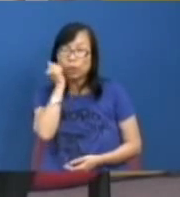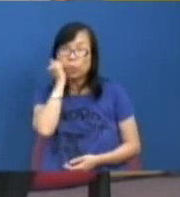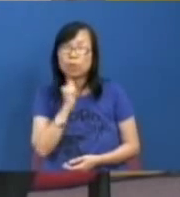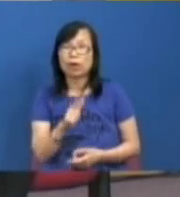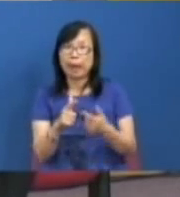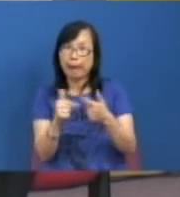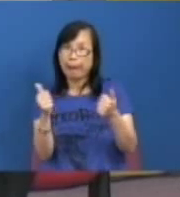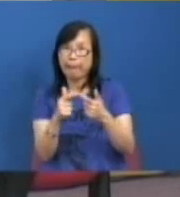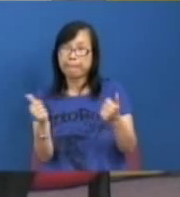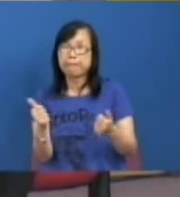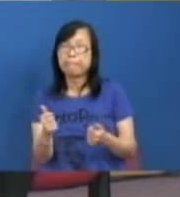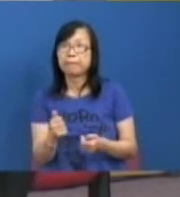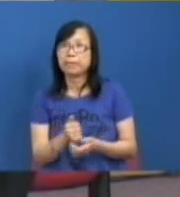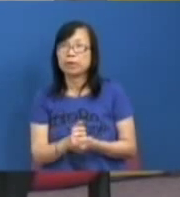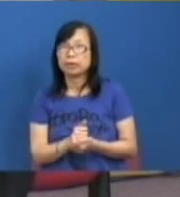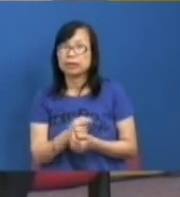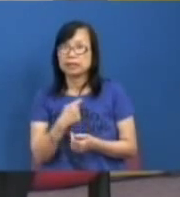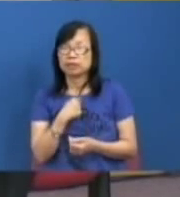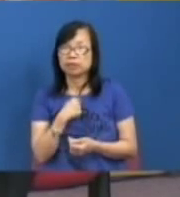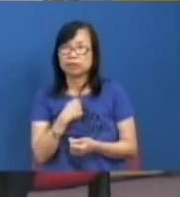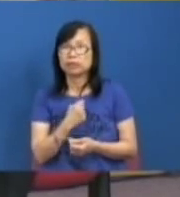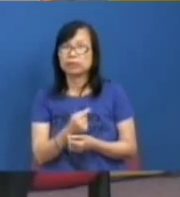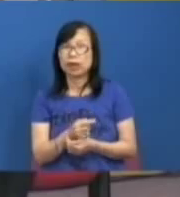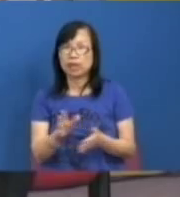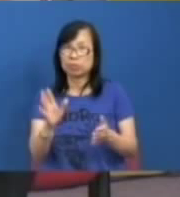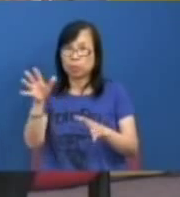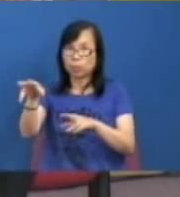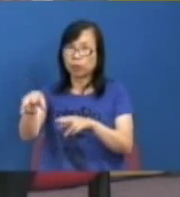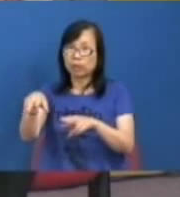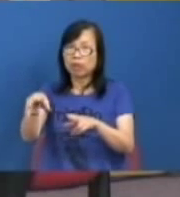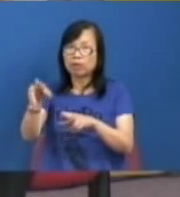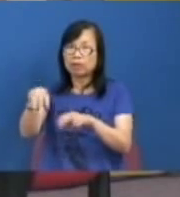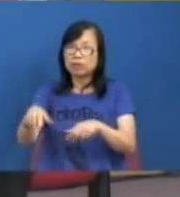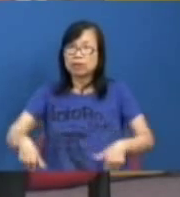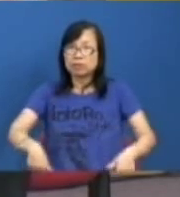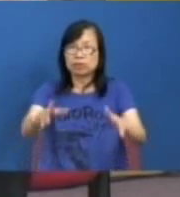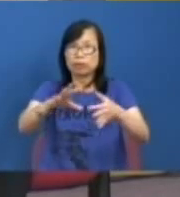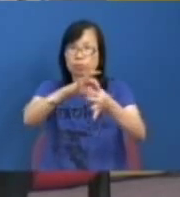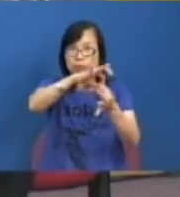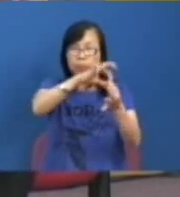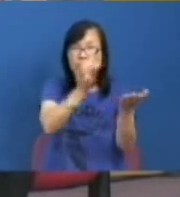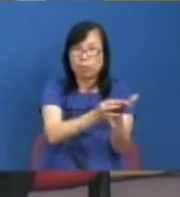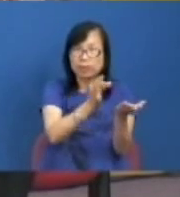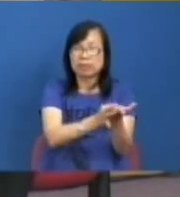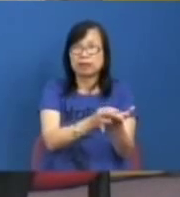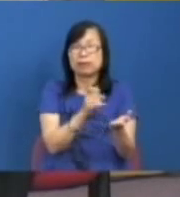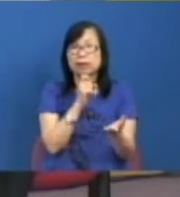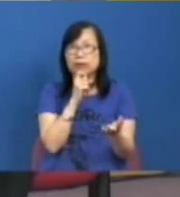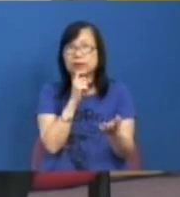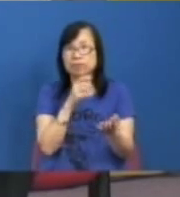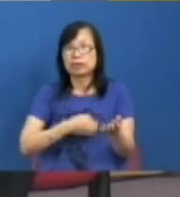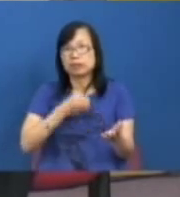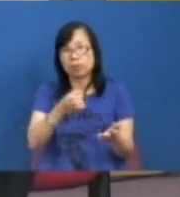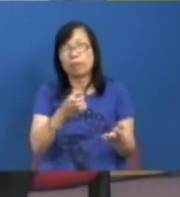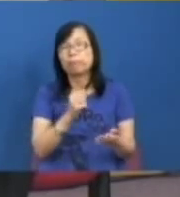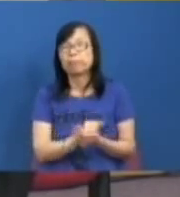合乎嗰個資格，咁亦都即係喺嗰間村屋度即係接駁有啲位置咧，咁佢有啲適量嘅資助。咁、我覺